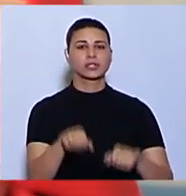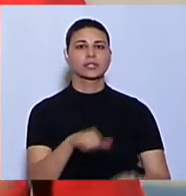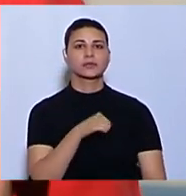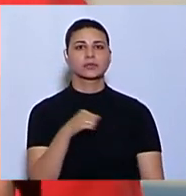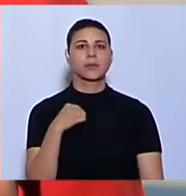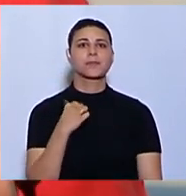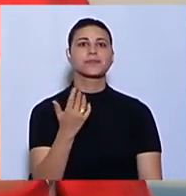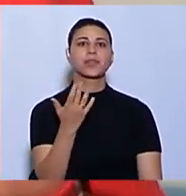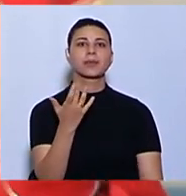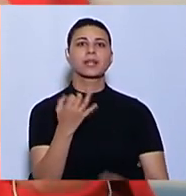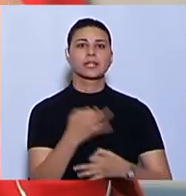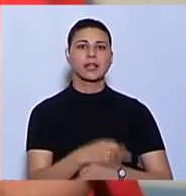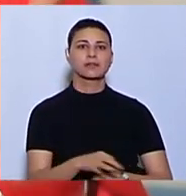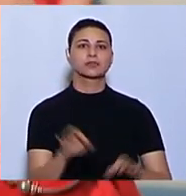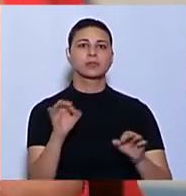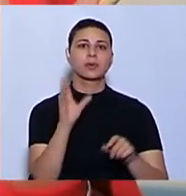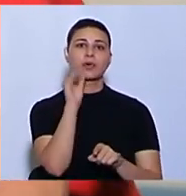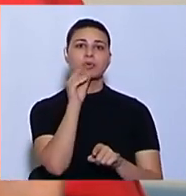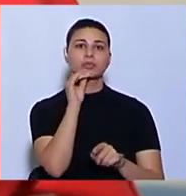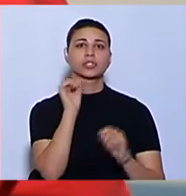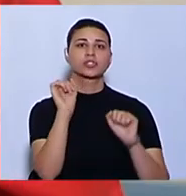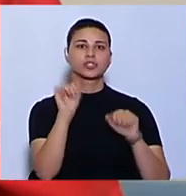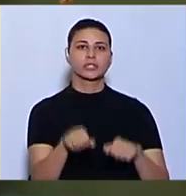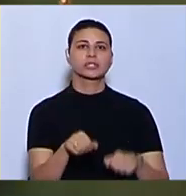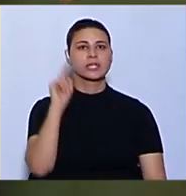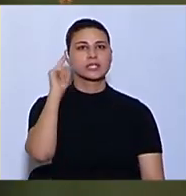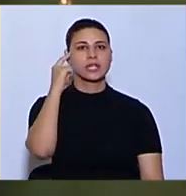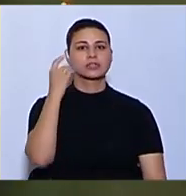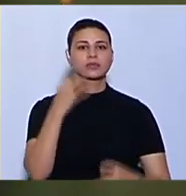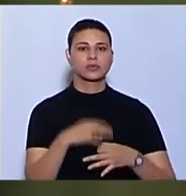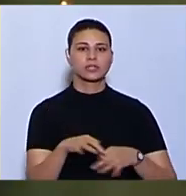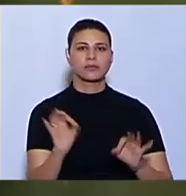წარმოიდგინე რამხელა თავისუფლებაა, როცა შეგიძლია იაზროვნო თავისუფლად.